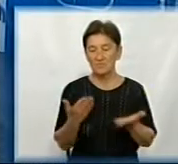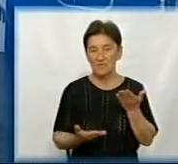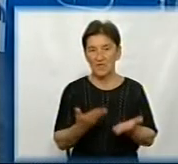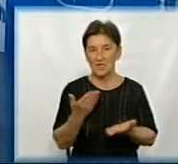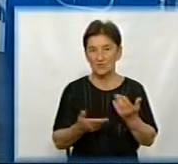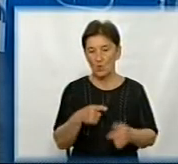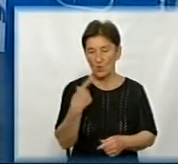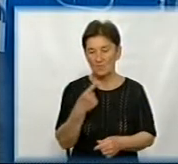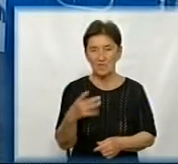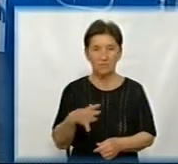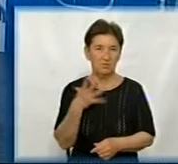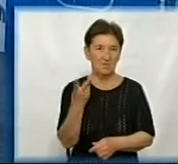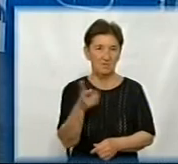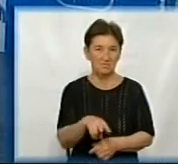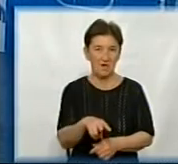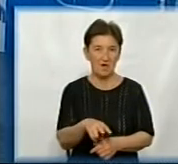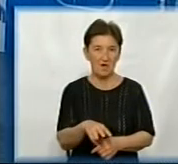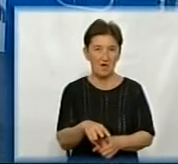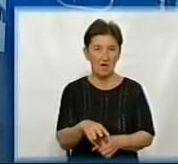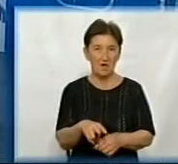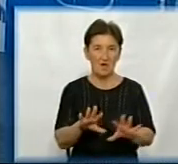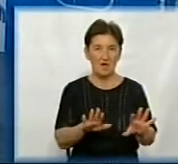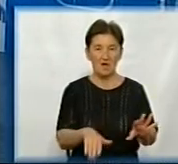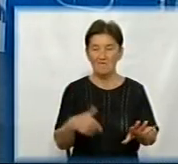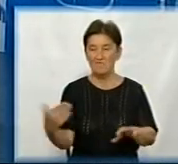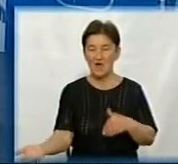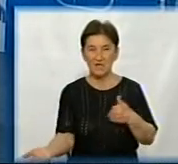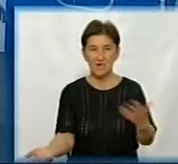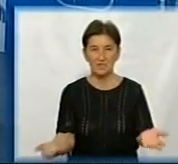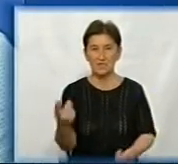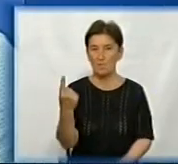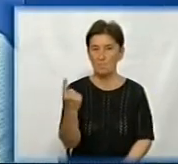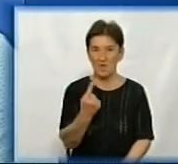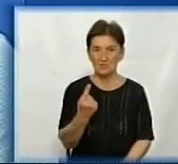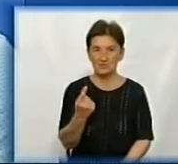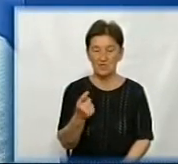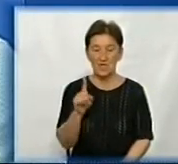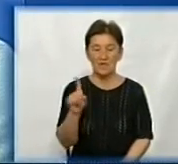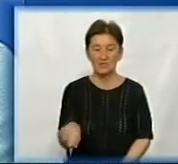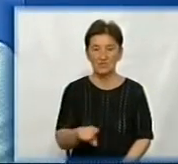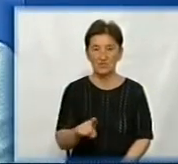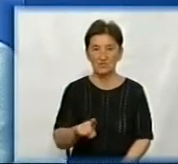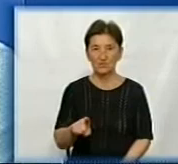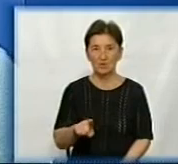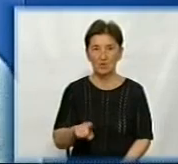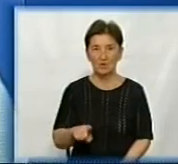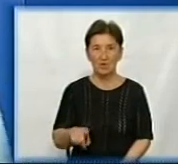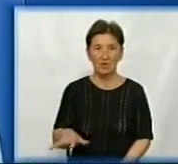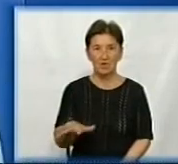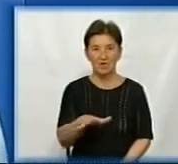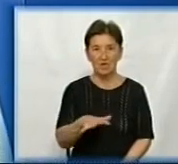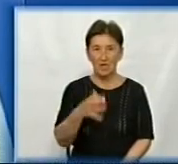було два варіанти розвитку подій. Перший варіант – це те, що теоретично ДП «Кюратепло»